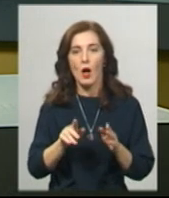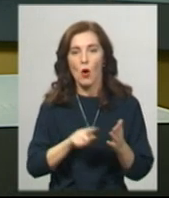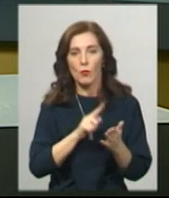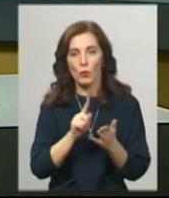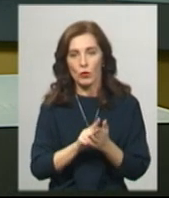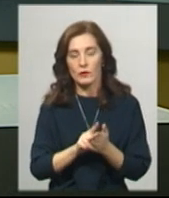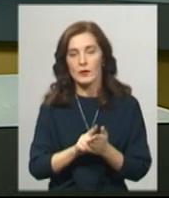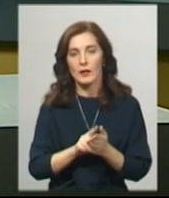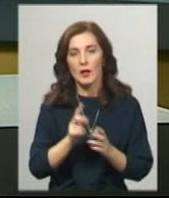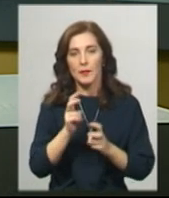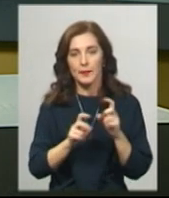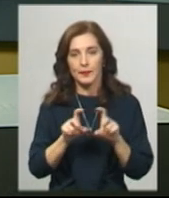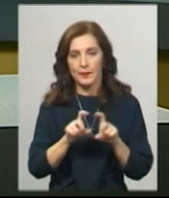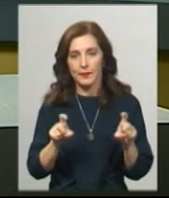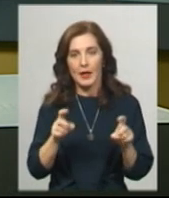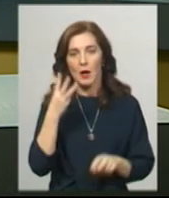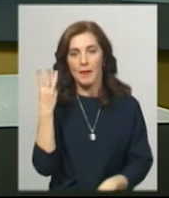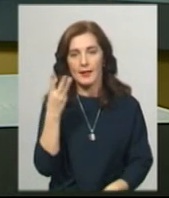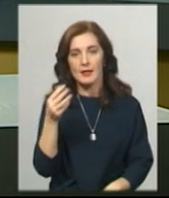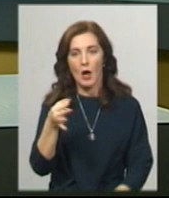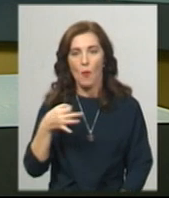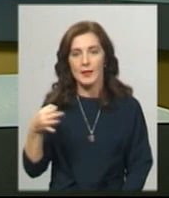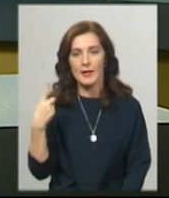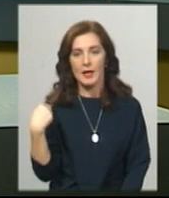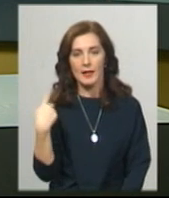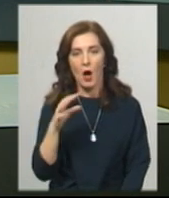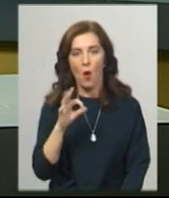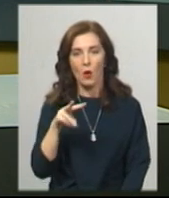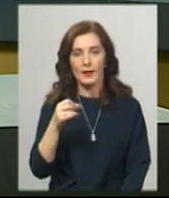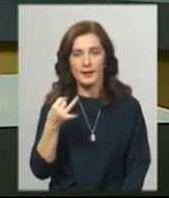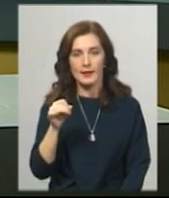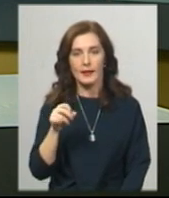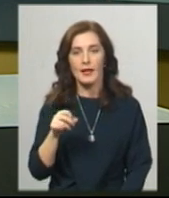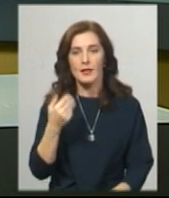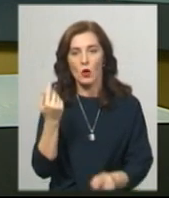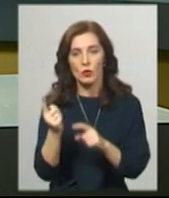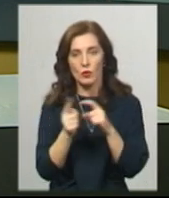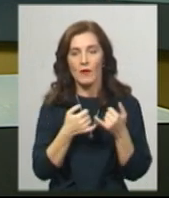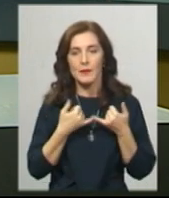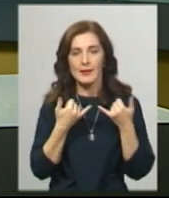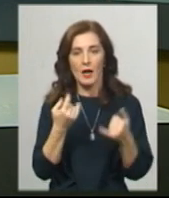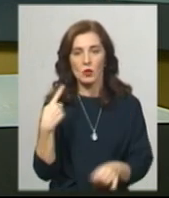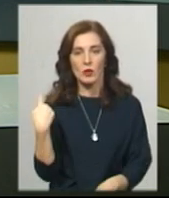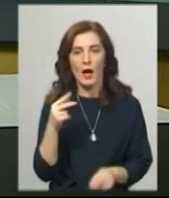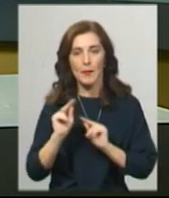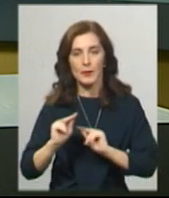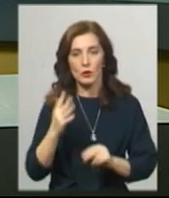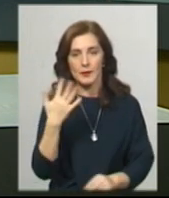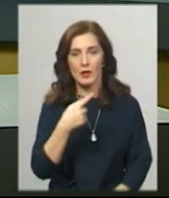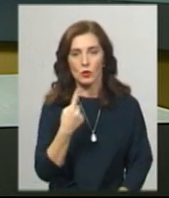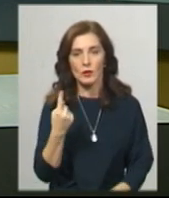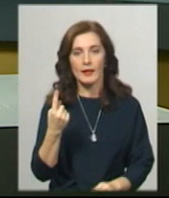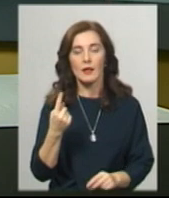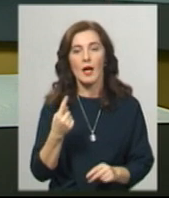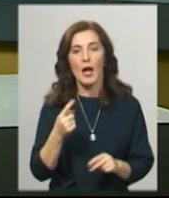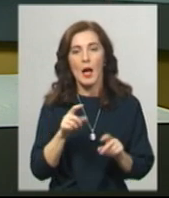комунального неприбуткового підприємства «Хмельницька обласна лікарня» Олексій Підмурняк. За його словами, зараз у лікарні працює 51